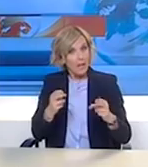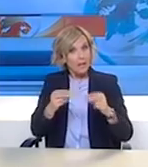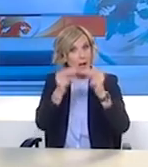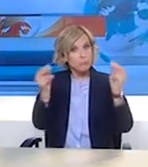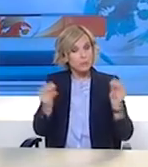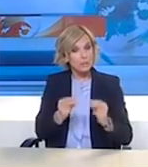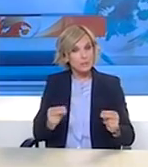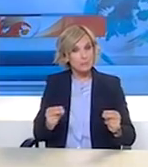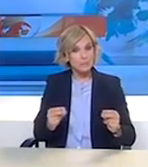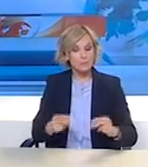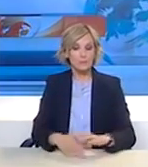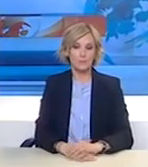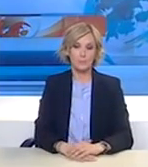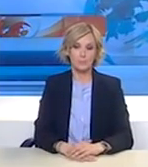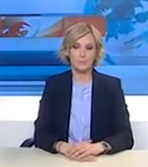αποτελέσματα?